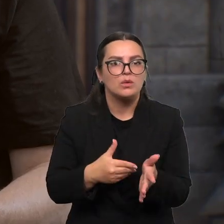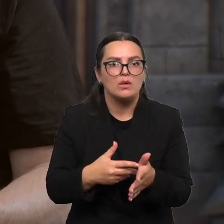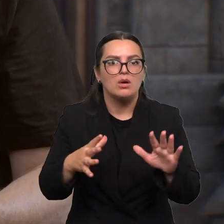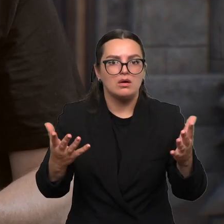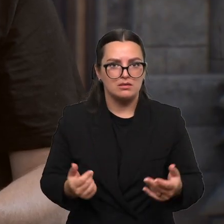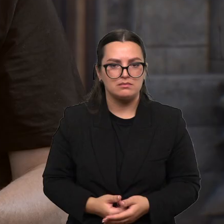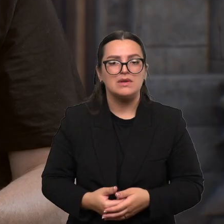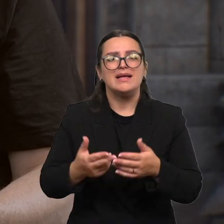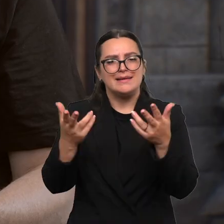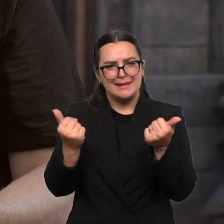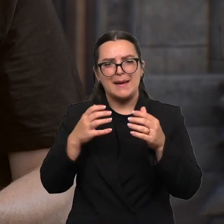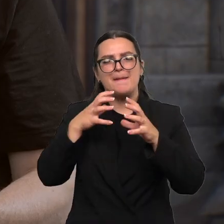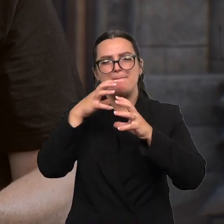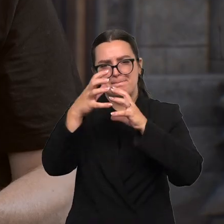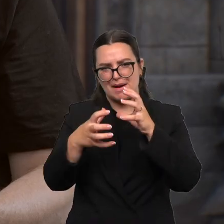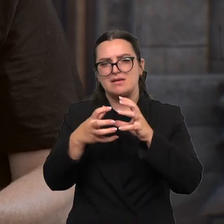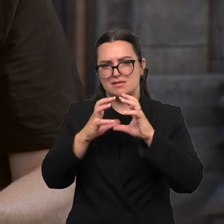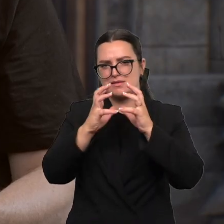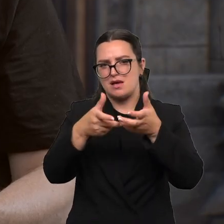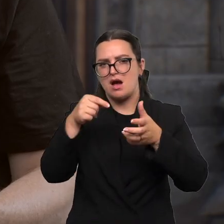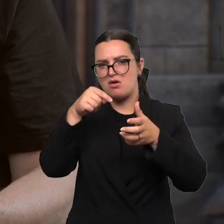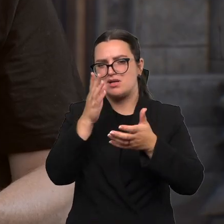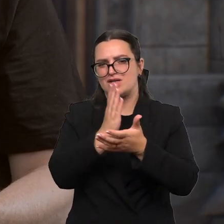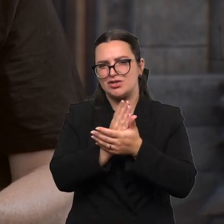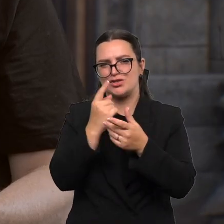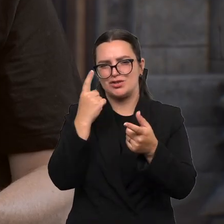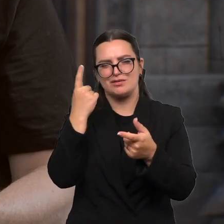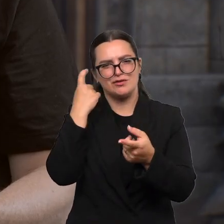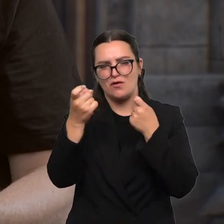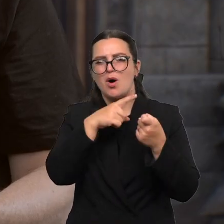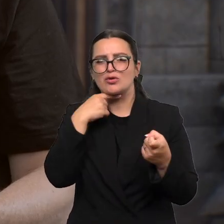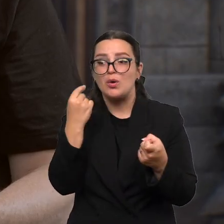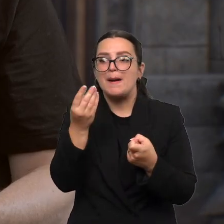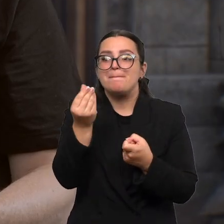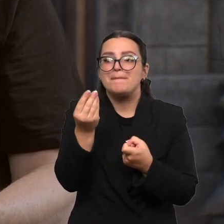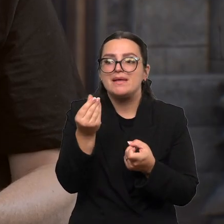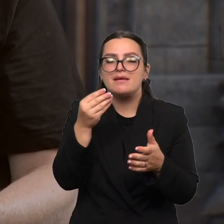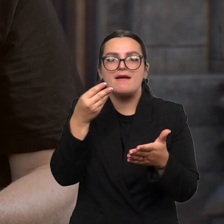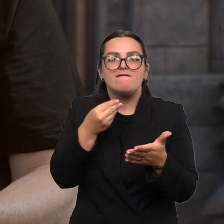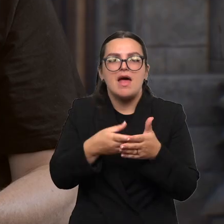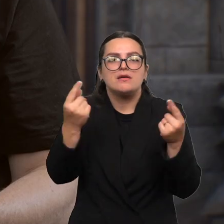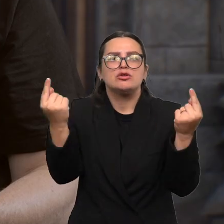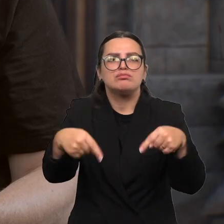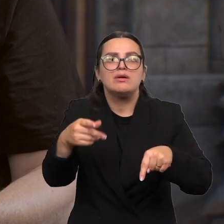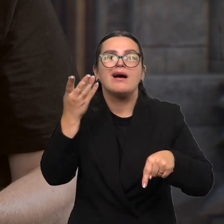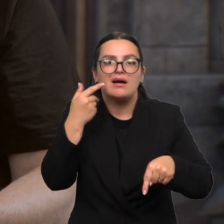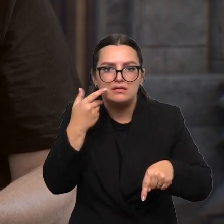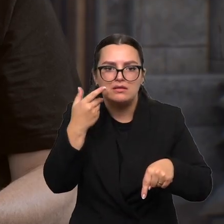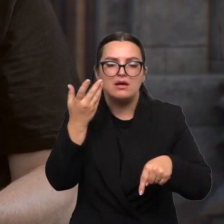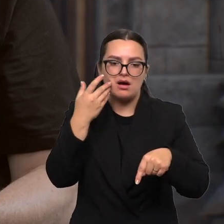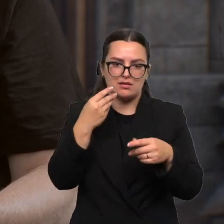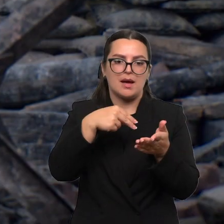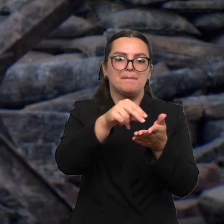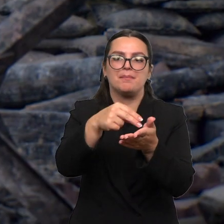dažnas reiškinys pasaulio istorijoje, kad pinigai praranda vertę tada, kai nebėra ką už